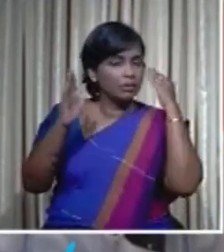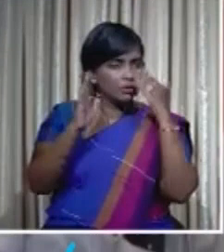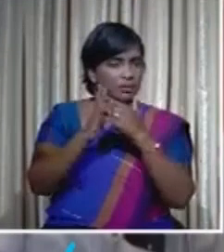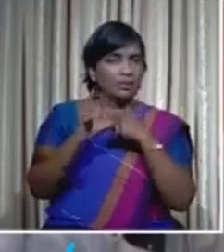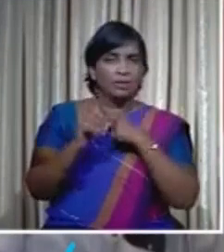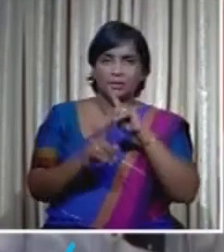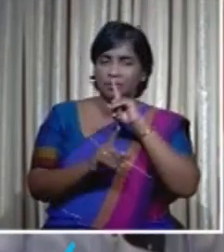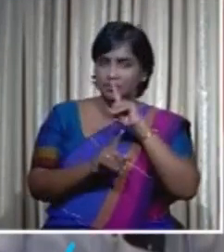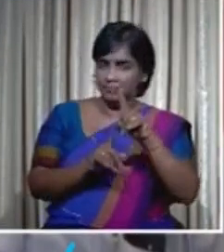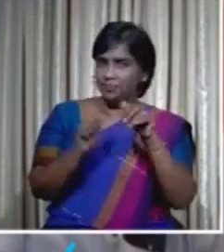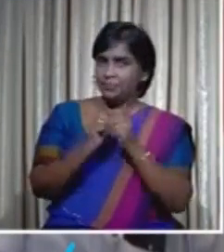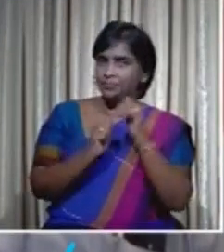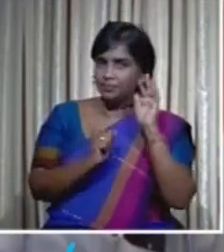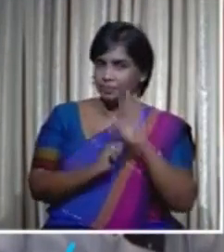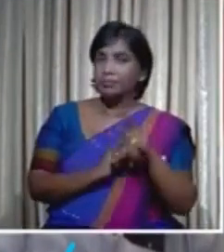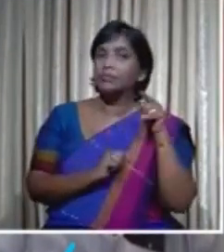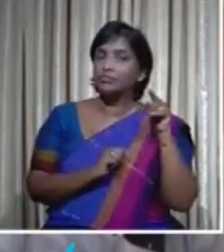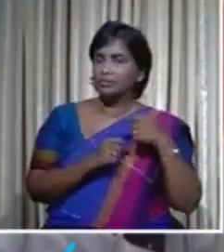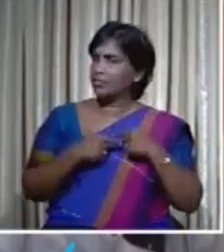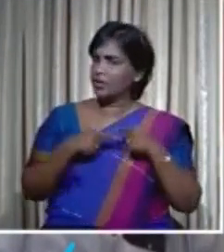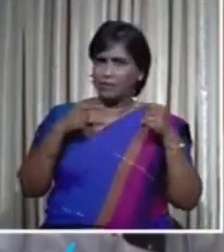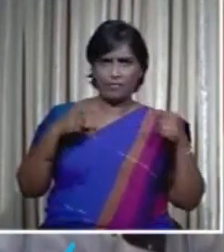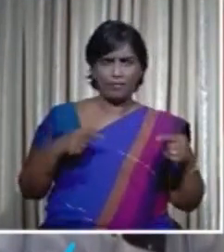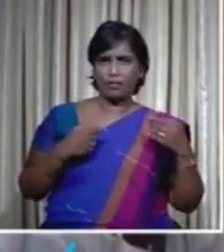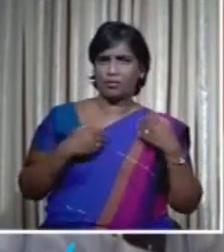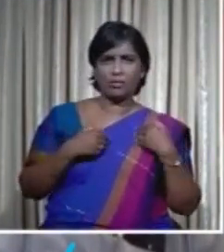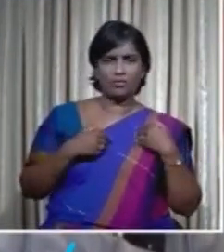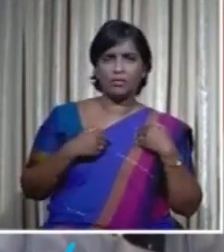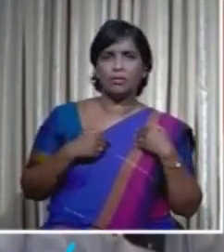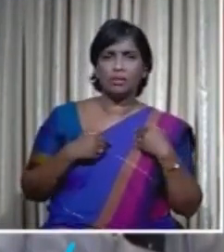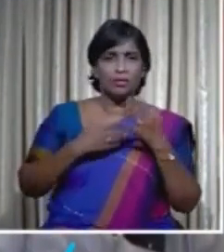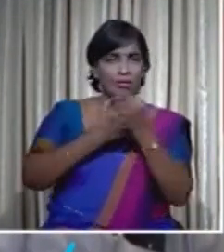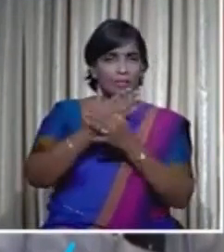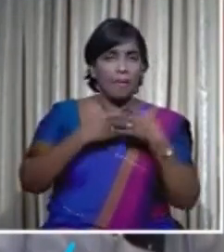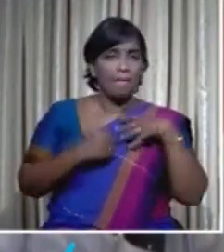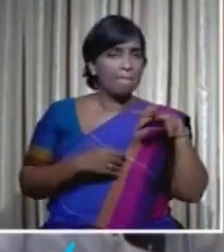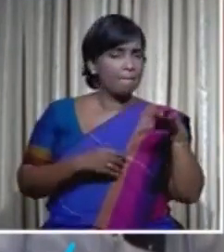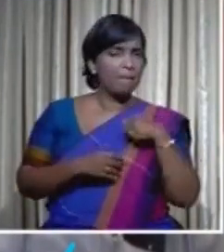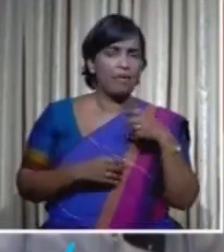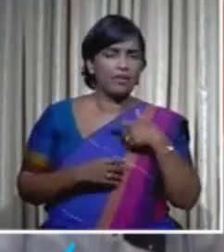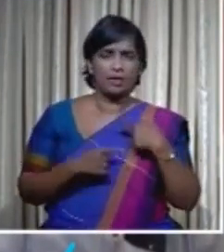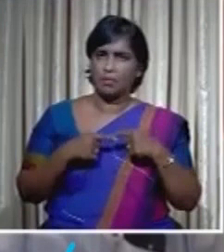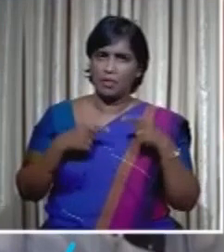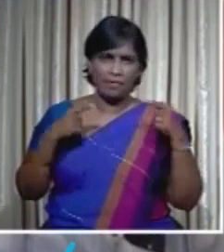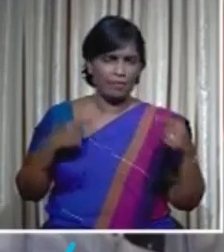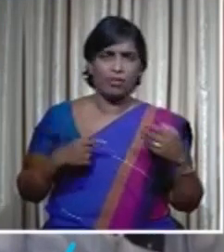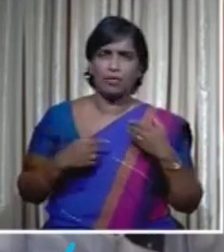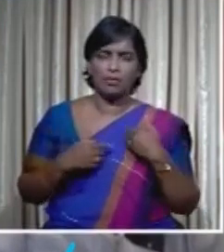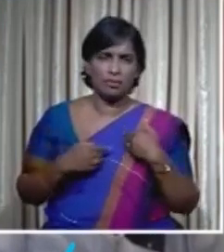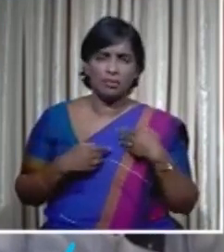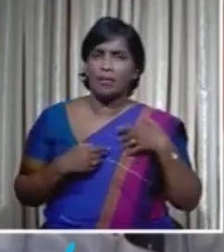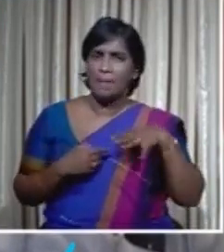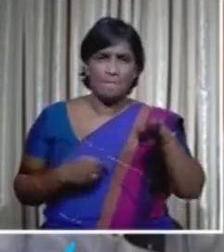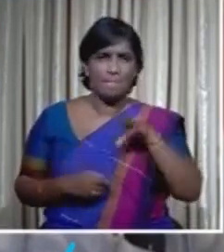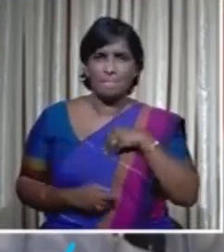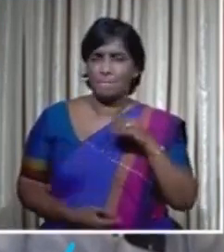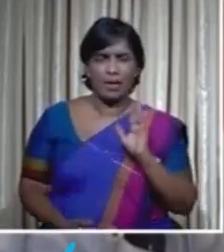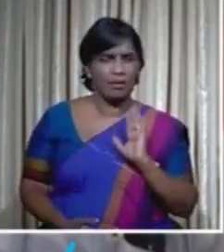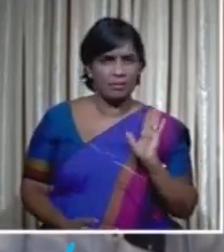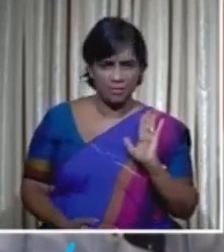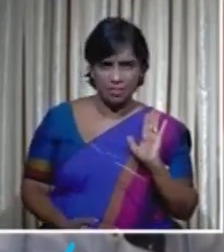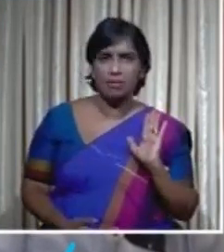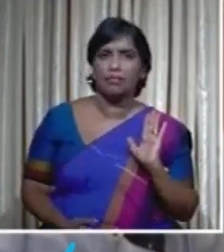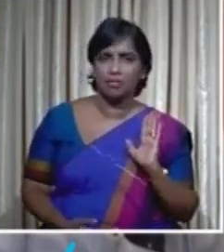போதைக்கு எதிரானவர்கள் போதை வஸ்துக்கள் பாவனைக்கு எதிரானவர்கள் இதனை எந்த காலத்திலும் ஏற்றுக்கொள்ளாதவர்கள் விடுதலை புலிகளுடைய ஆட்சியில் அந்த மண் இருந்த